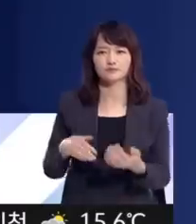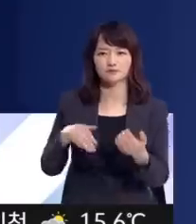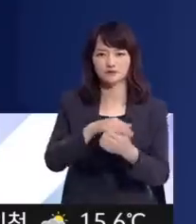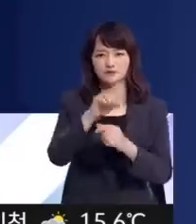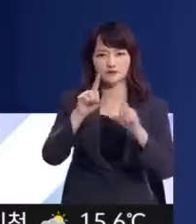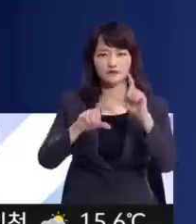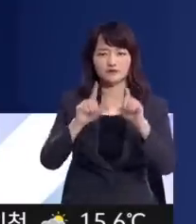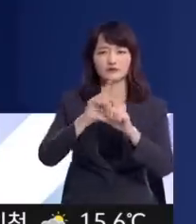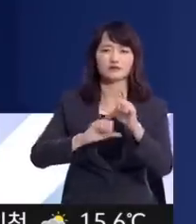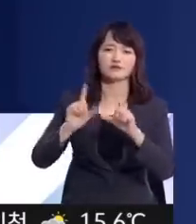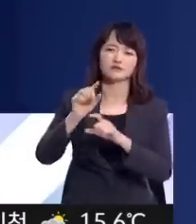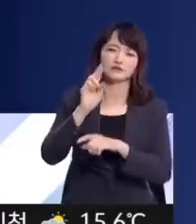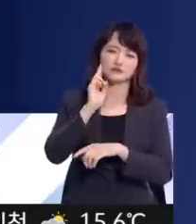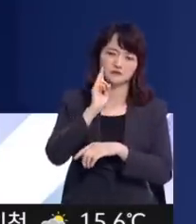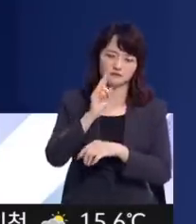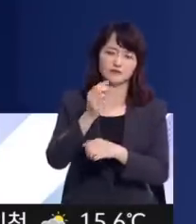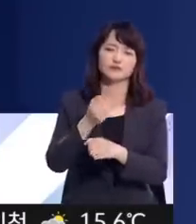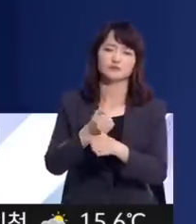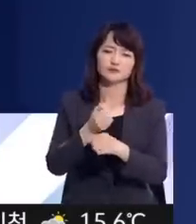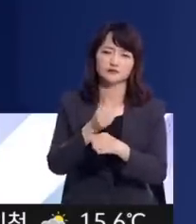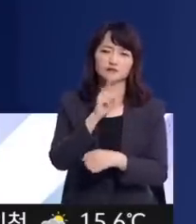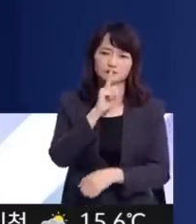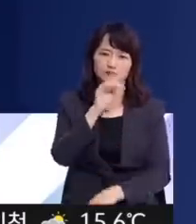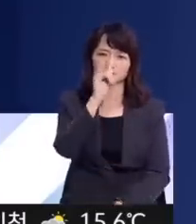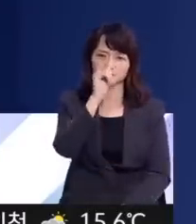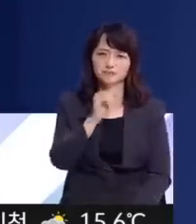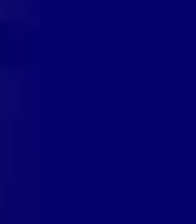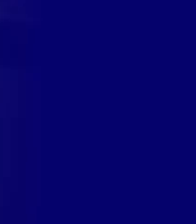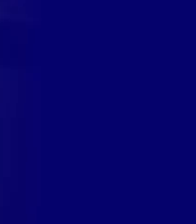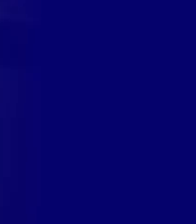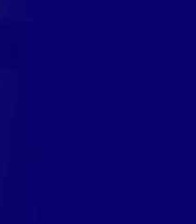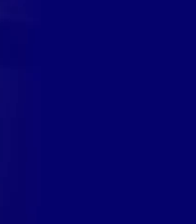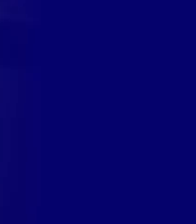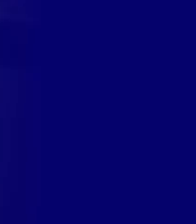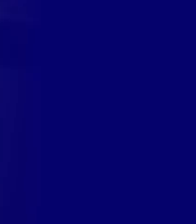좀 더 악화시킨게 아니냐 그런 얘기도 좀 나오고 있는 상황입니다